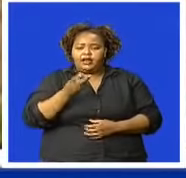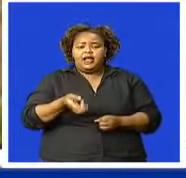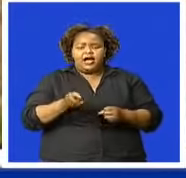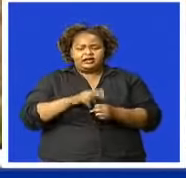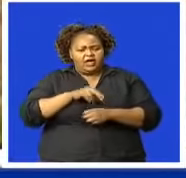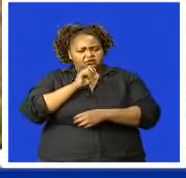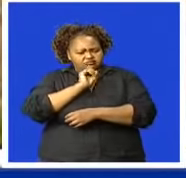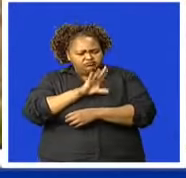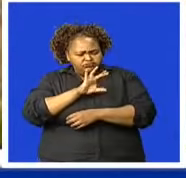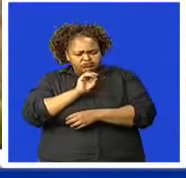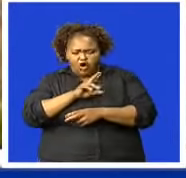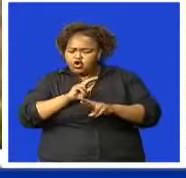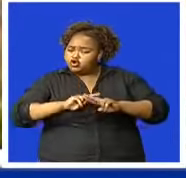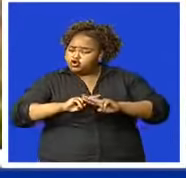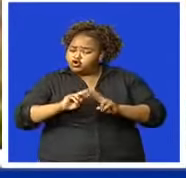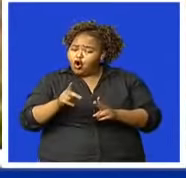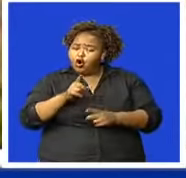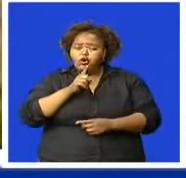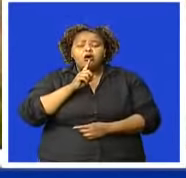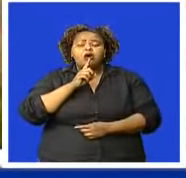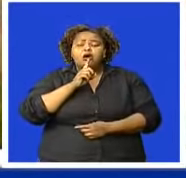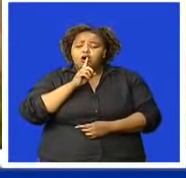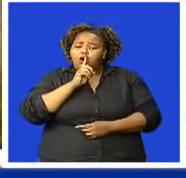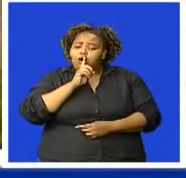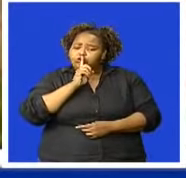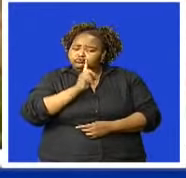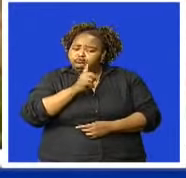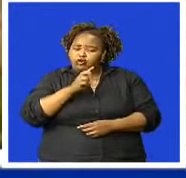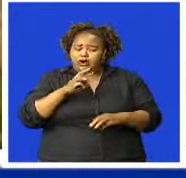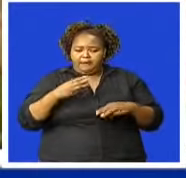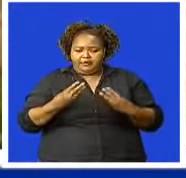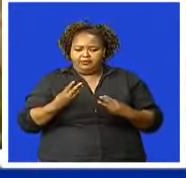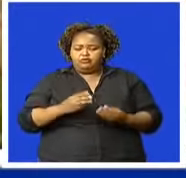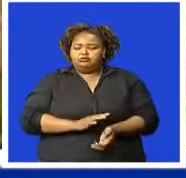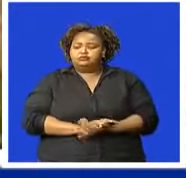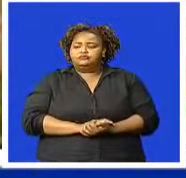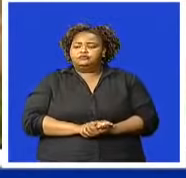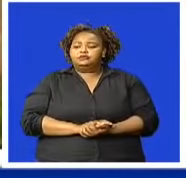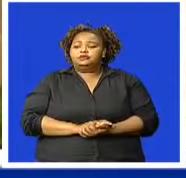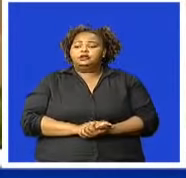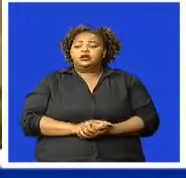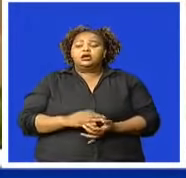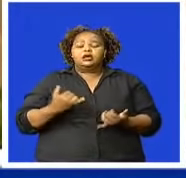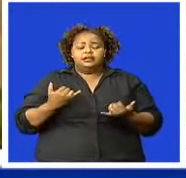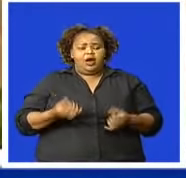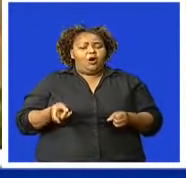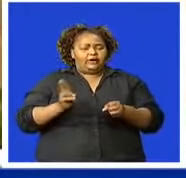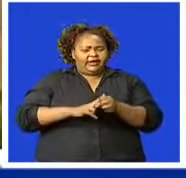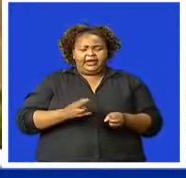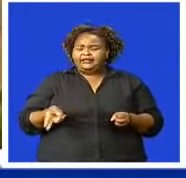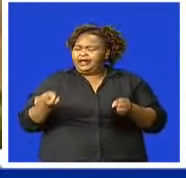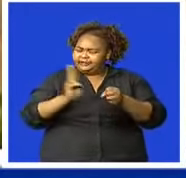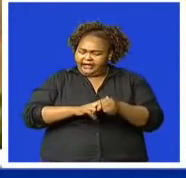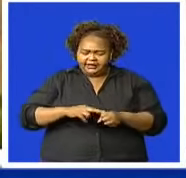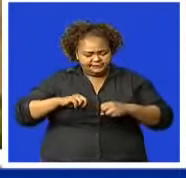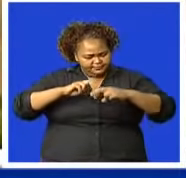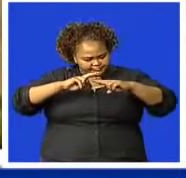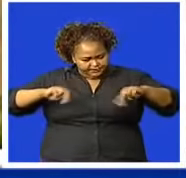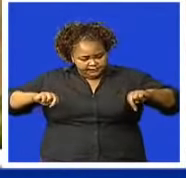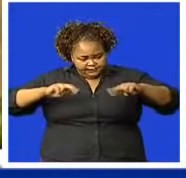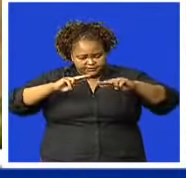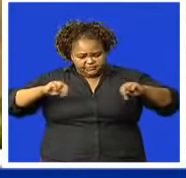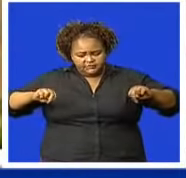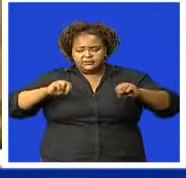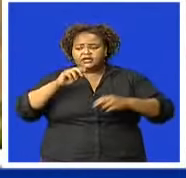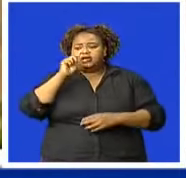Sesabenzayo letinengana kakhudlwana nje sekukhona letinzalo sitiphizaphizayo lesithi munye isikhathi sitaphinde sitawuthola ngoba